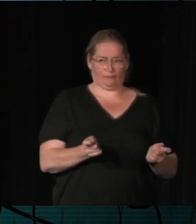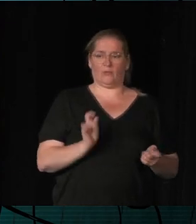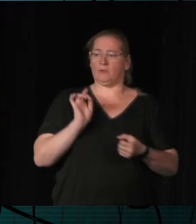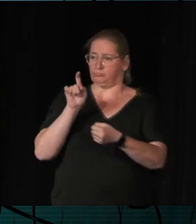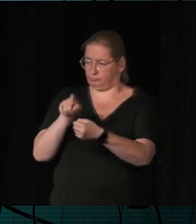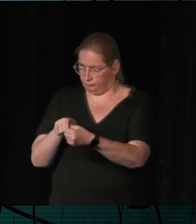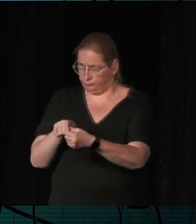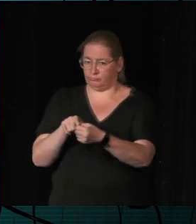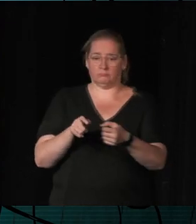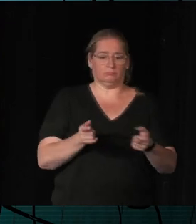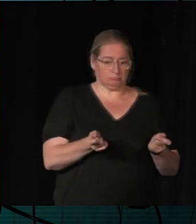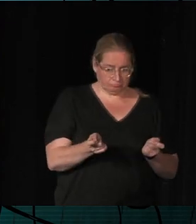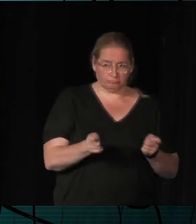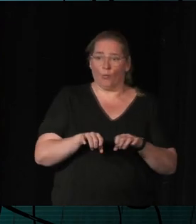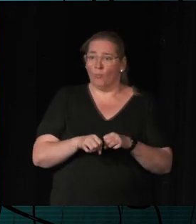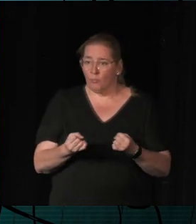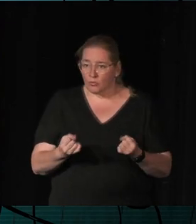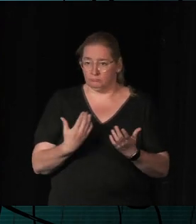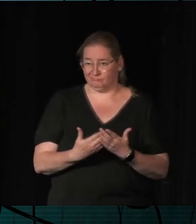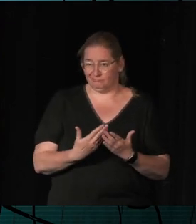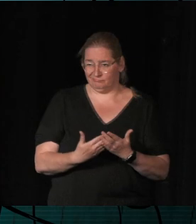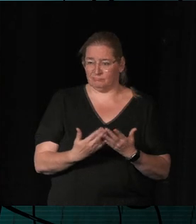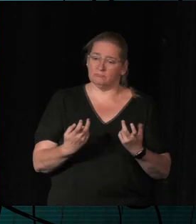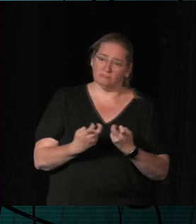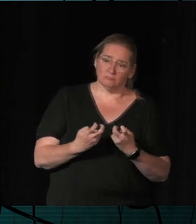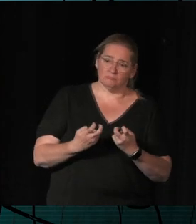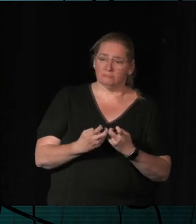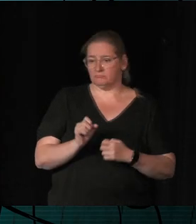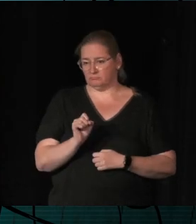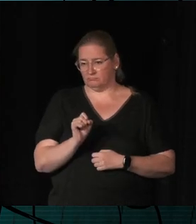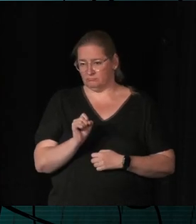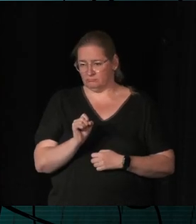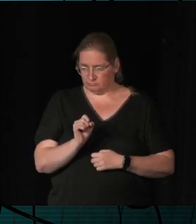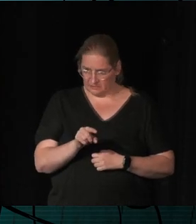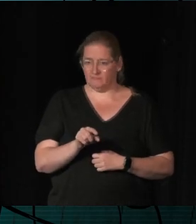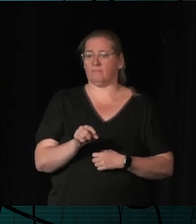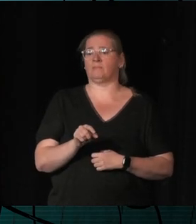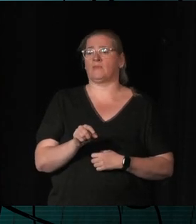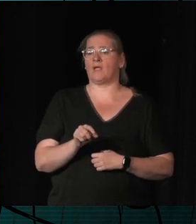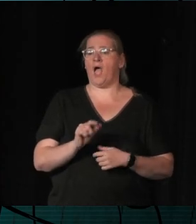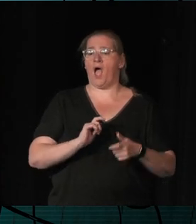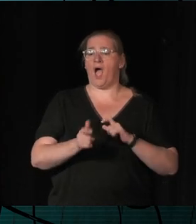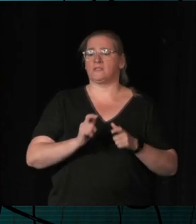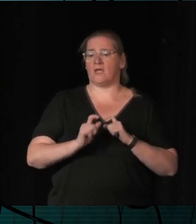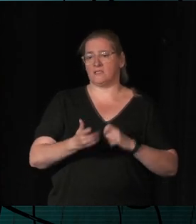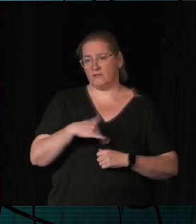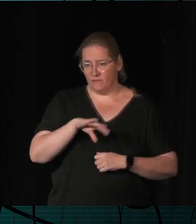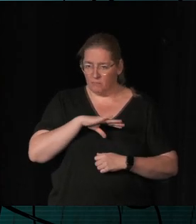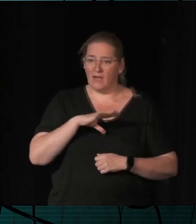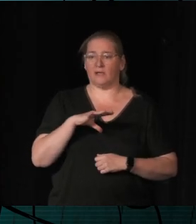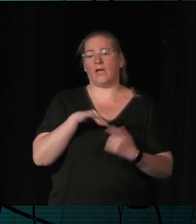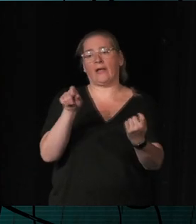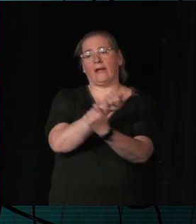Ça a quelquefois dicté voilà, certains choix de se dire, OK, bah, là, il y a une interactivité. Parce que en fait, là, il y a trois scènes dialoguées qui sont sûrement très